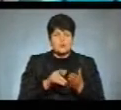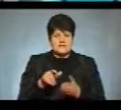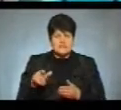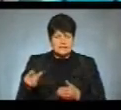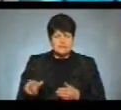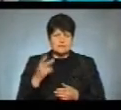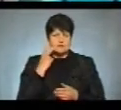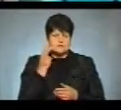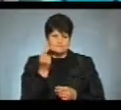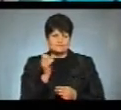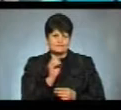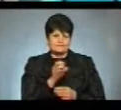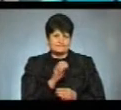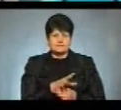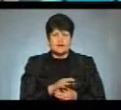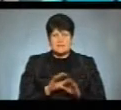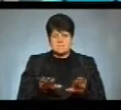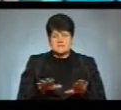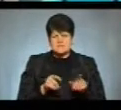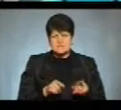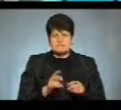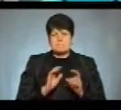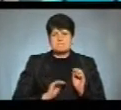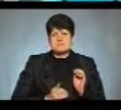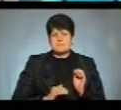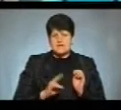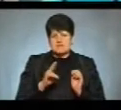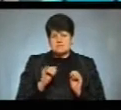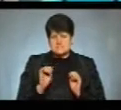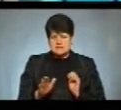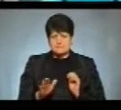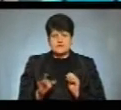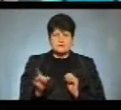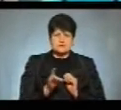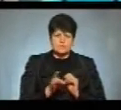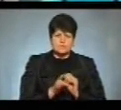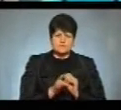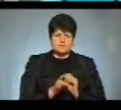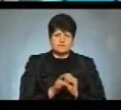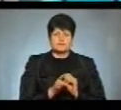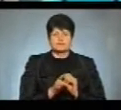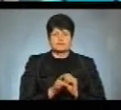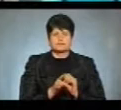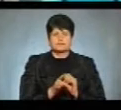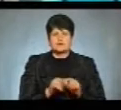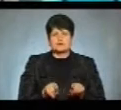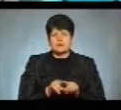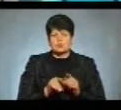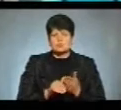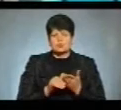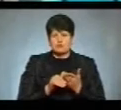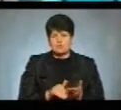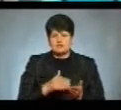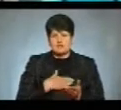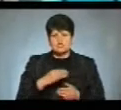постійних жертводавців, також місцевих підприємців чи підприємців з району, а також за допомогою